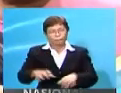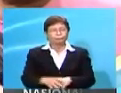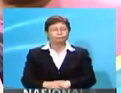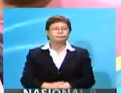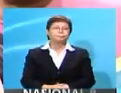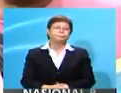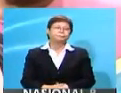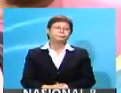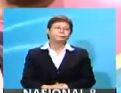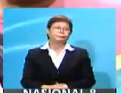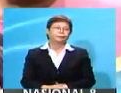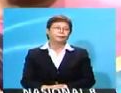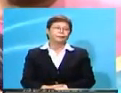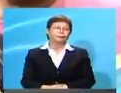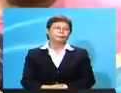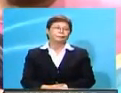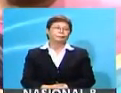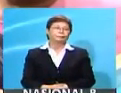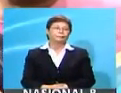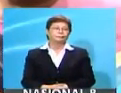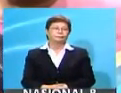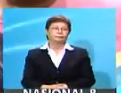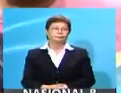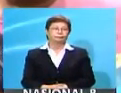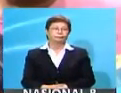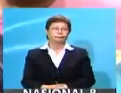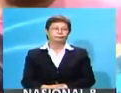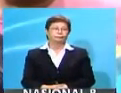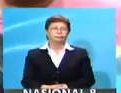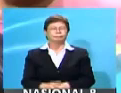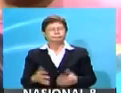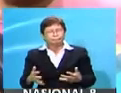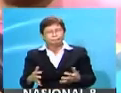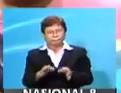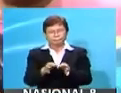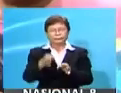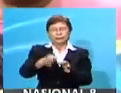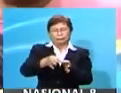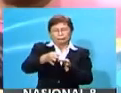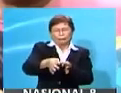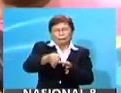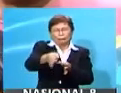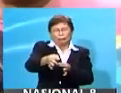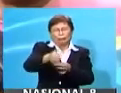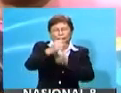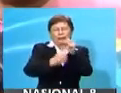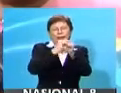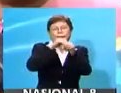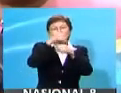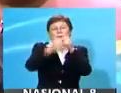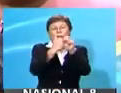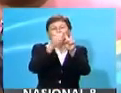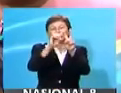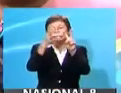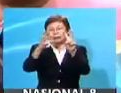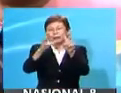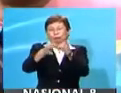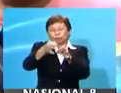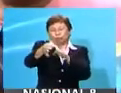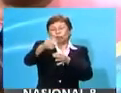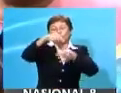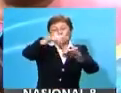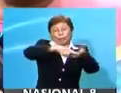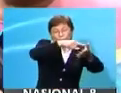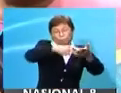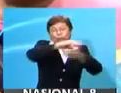apabila kita menangguhkan pemilihan pada tahun 2016 tujuan kita adalah untuk